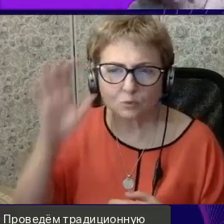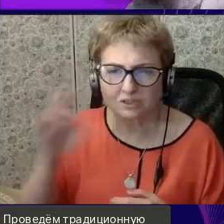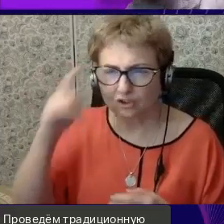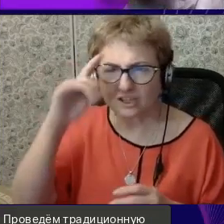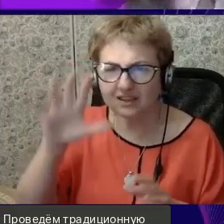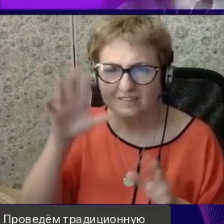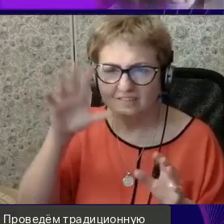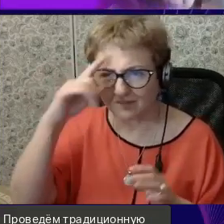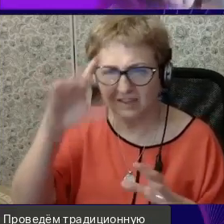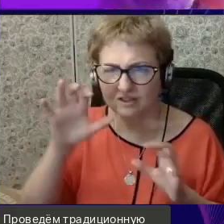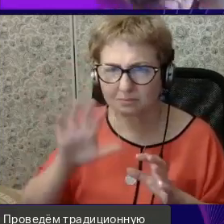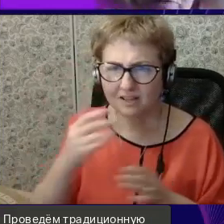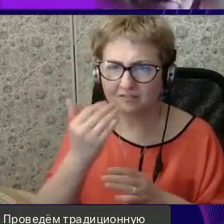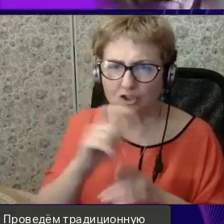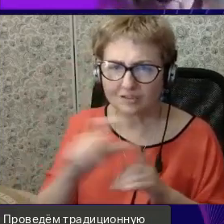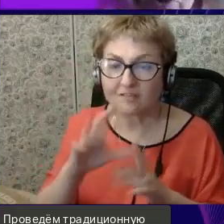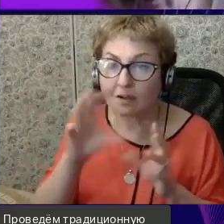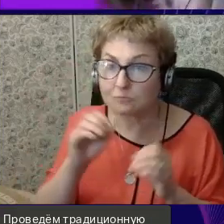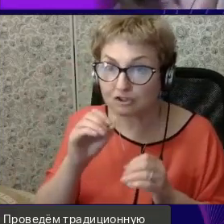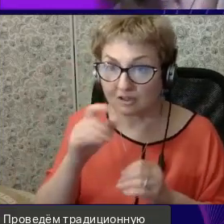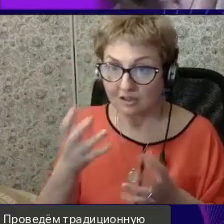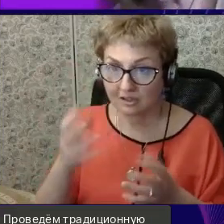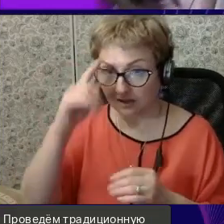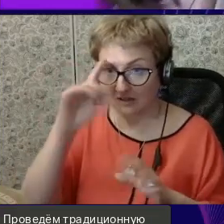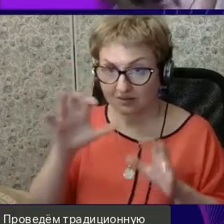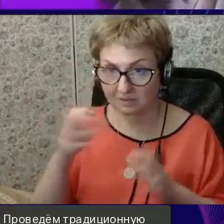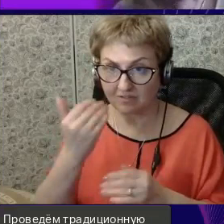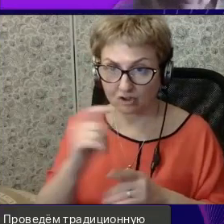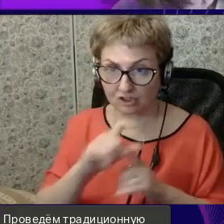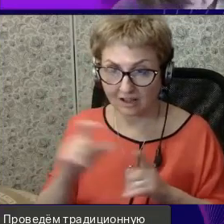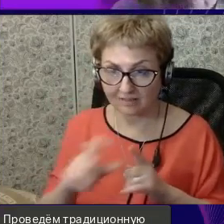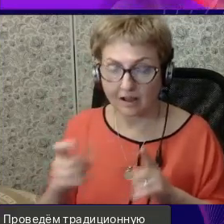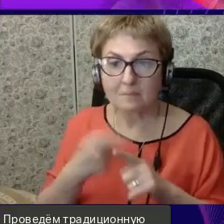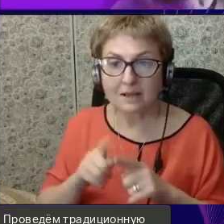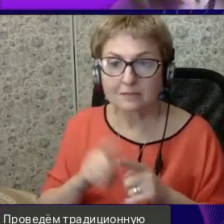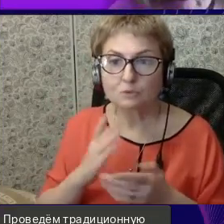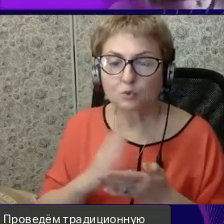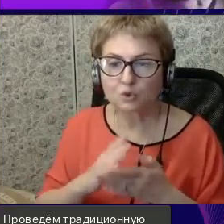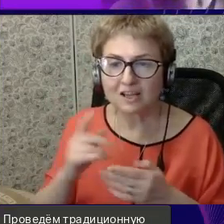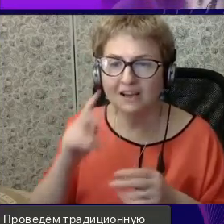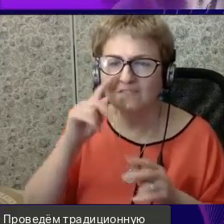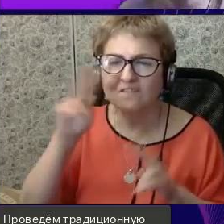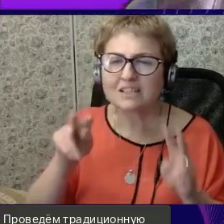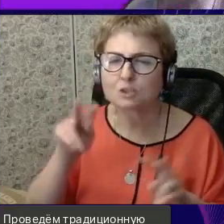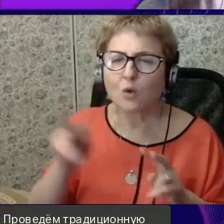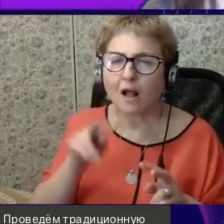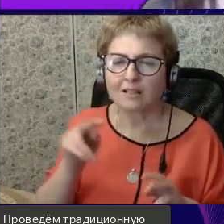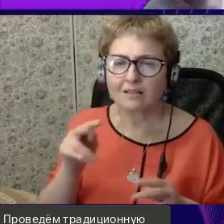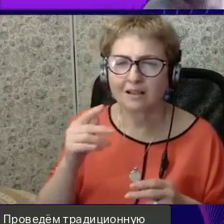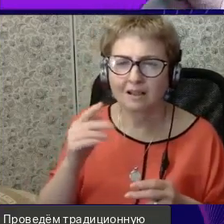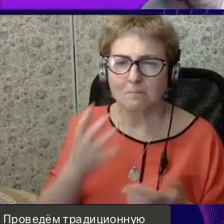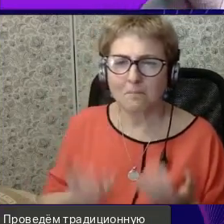специфичным, и человек зачастую вас может просто не услышать и не воспринять ваши слова. Не то чтобы не воспринять правильно, а вообще не воспринять никак.